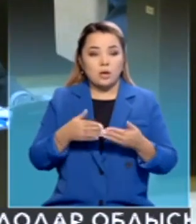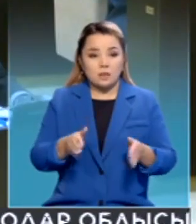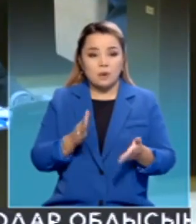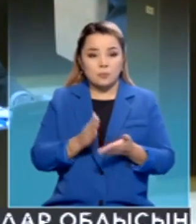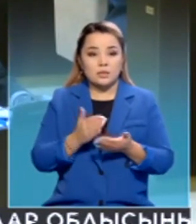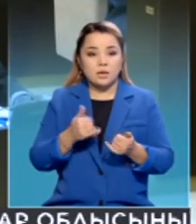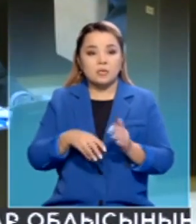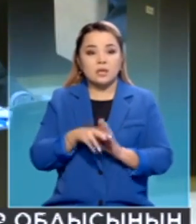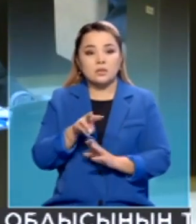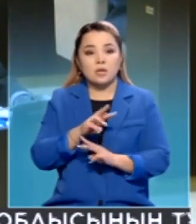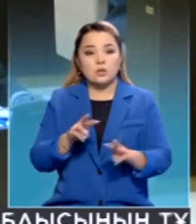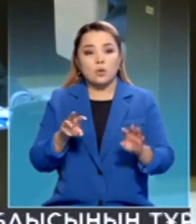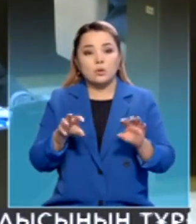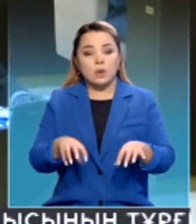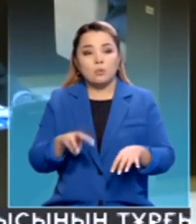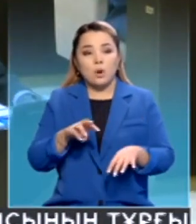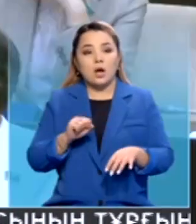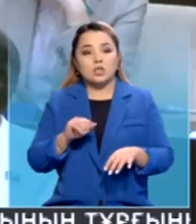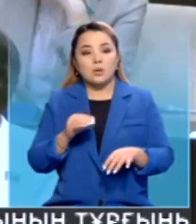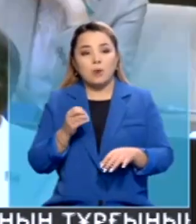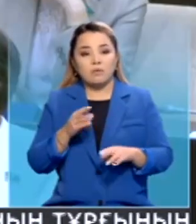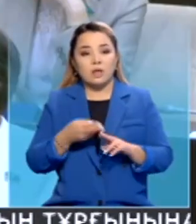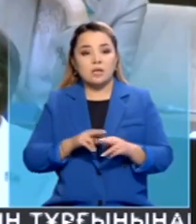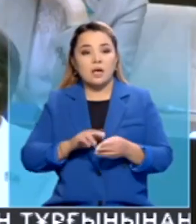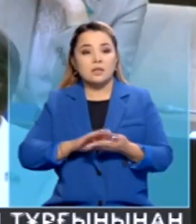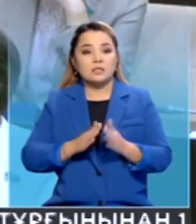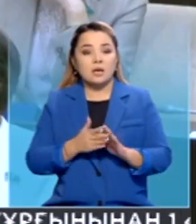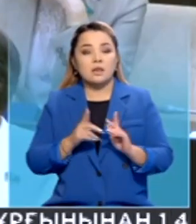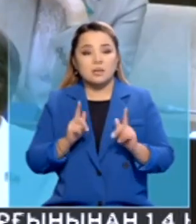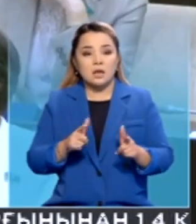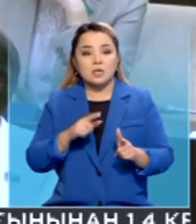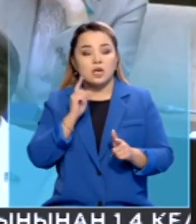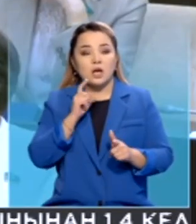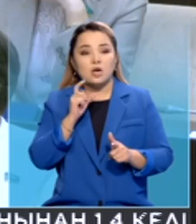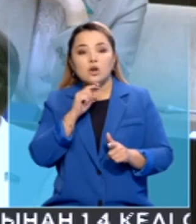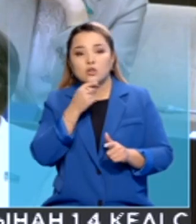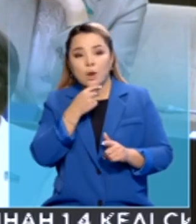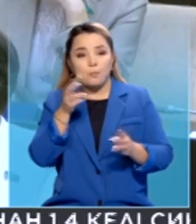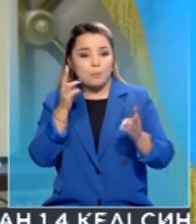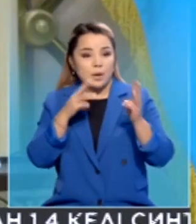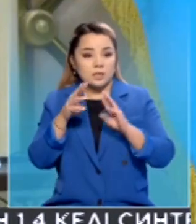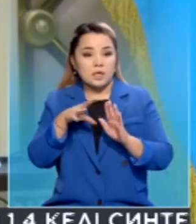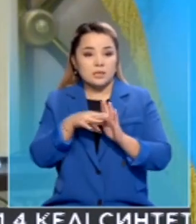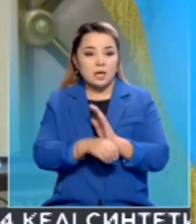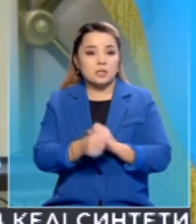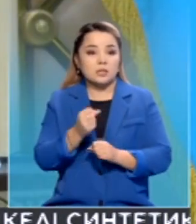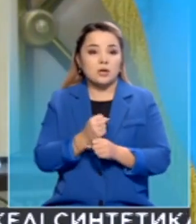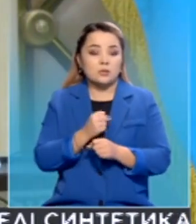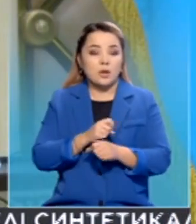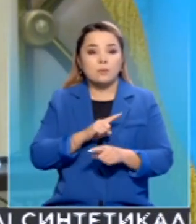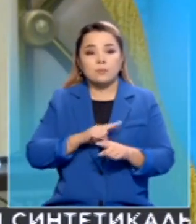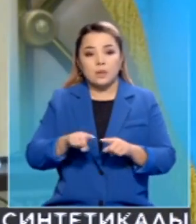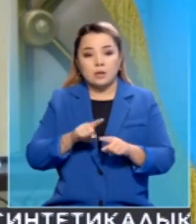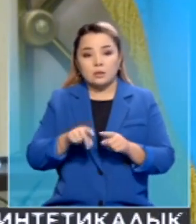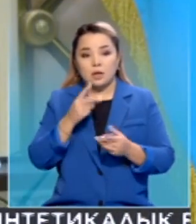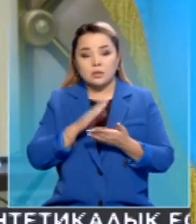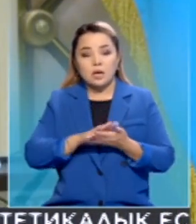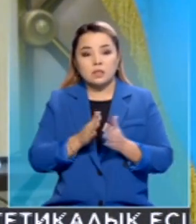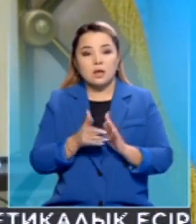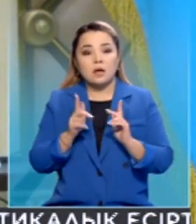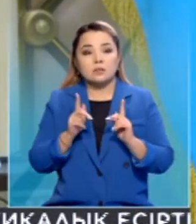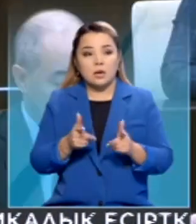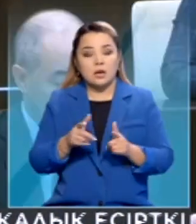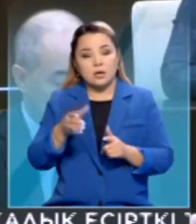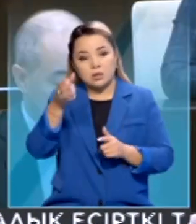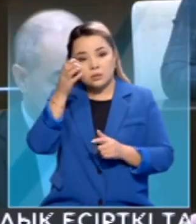Сенат төрағасы Мәулен Әшімбаев бұл келісім елімізде жасыл экономика моделін енгізу ісін де жеделдетеді дейді. Келісім аясында